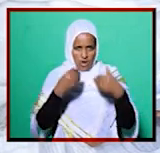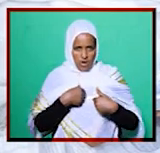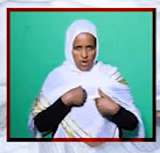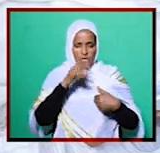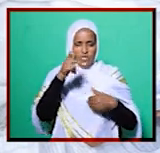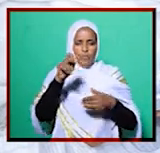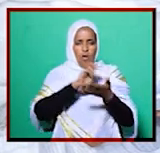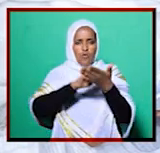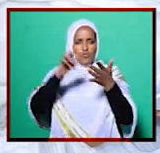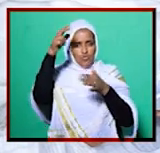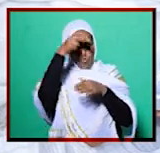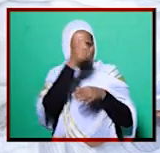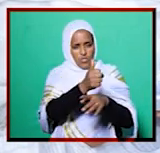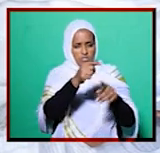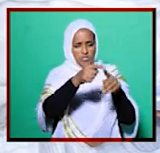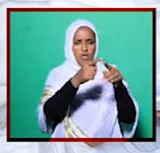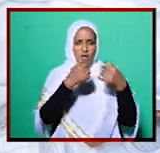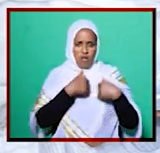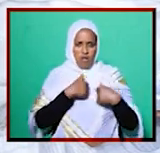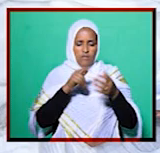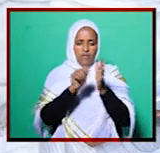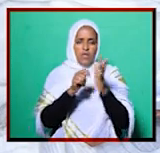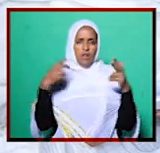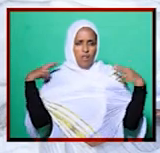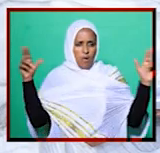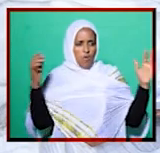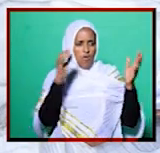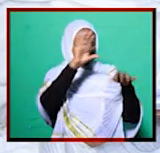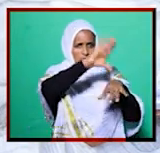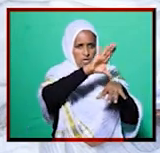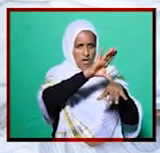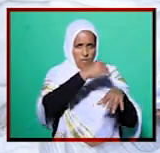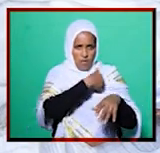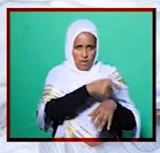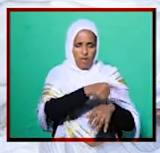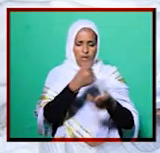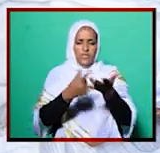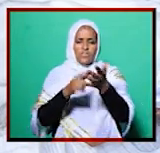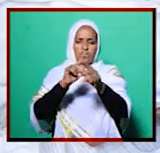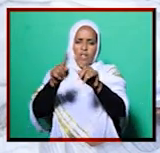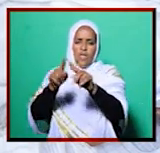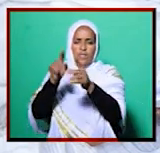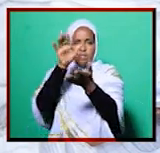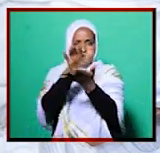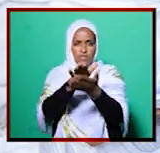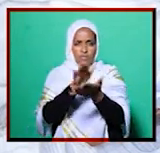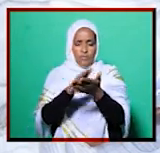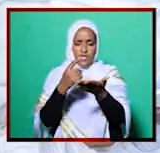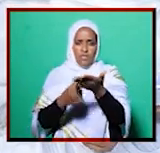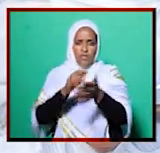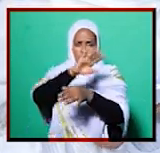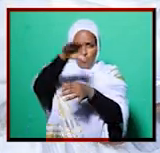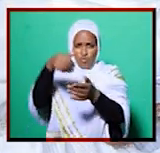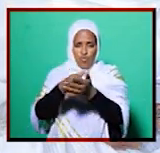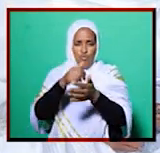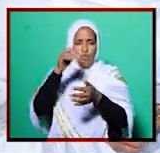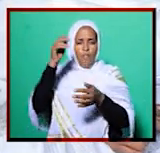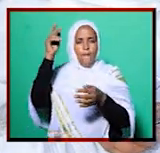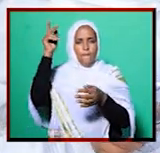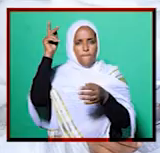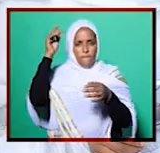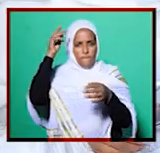ጉባኤያት አለ። ይዲማ ቅዱስ ጊዮርጊስ አለ። ሌላም በተለይ ደብረ ሊባኖስ አለ። ሌላም የተለያዩ እነዚህ ሁሉ ትምህርት ቤቶች